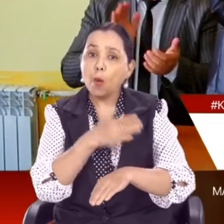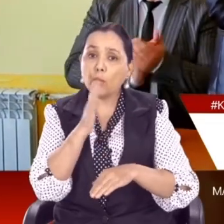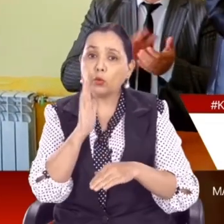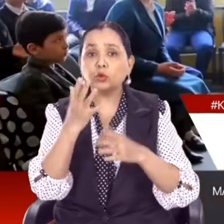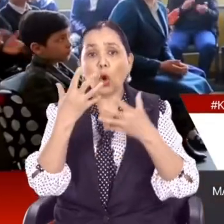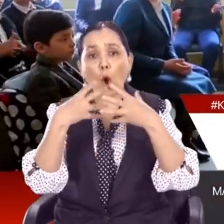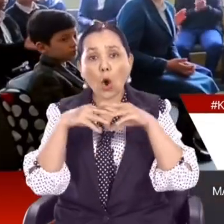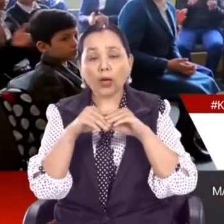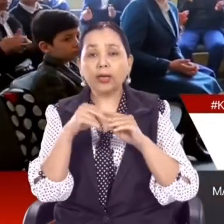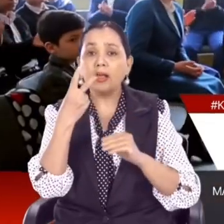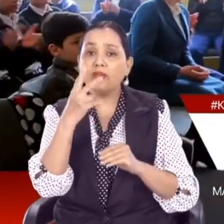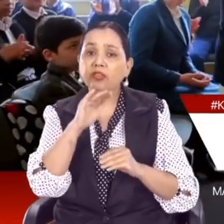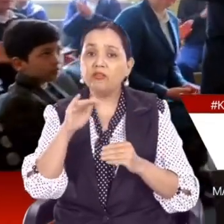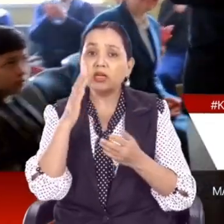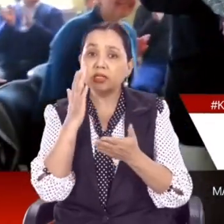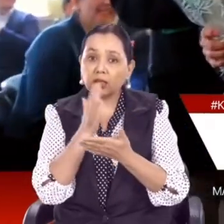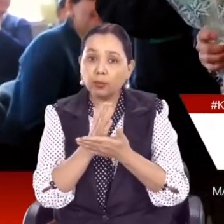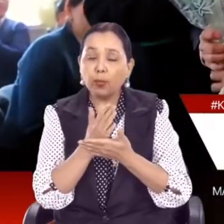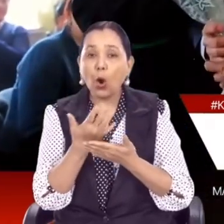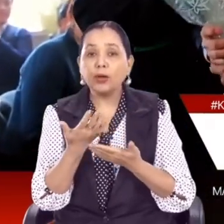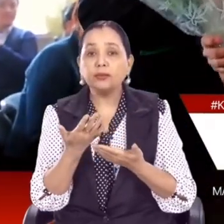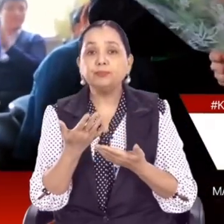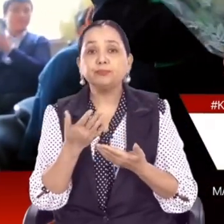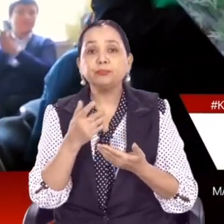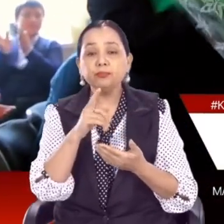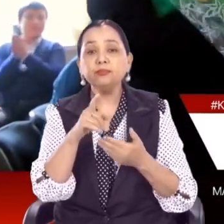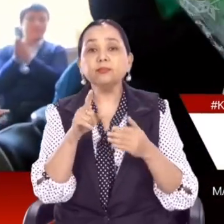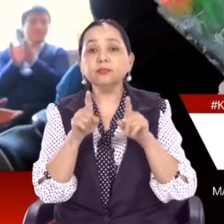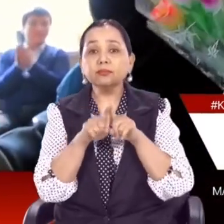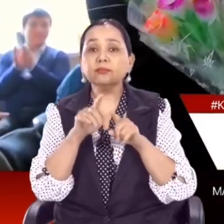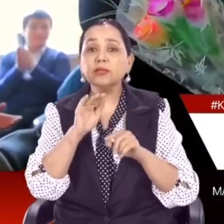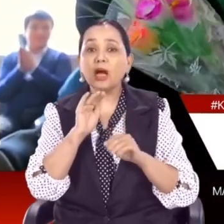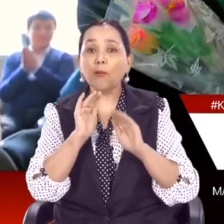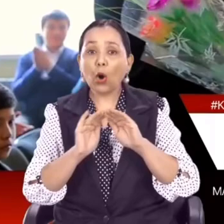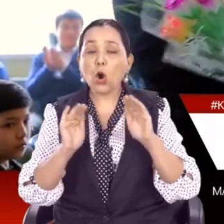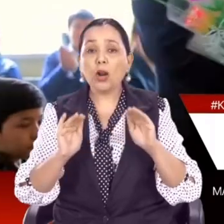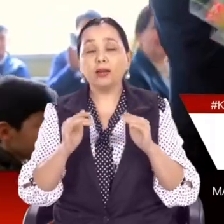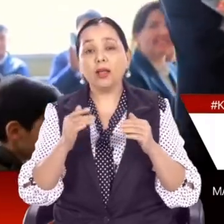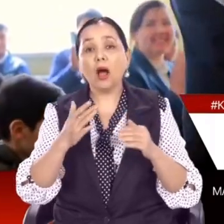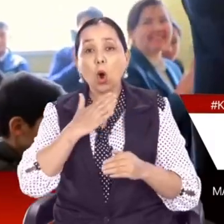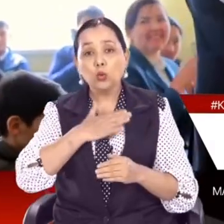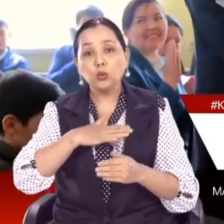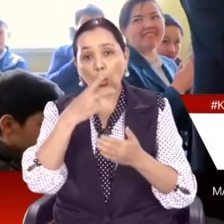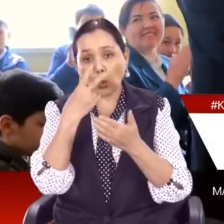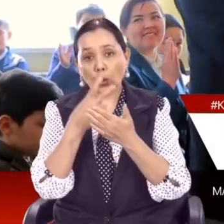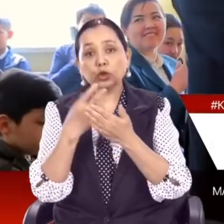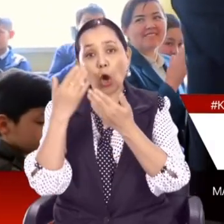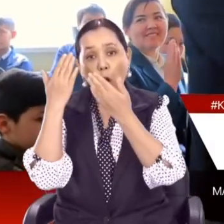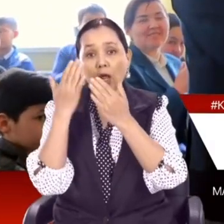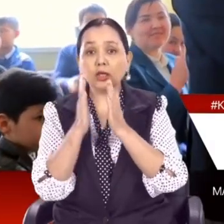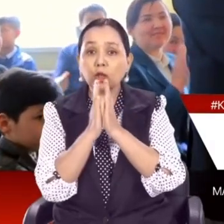bo'lsin. Oilali, ikkita farzandi bor. Ilohim shu bolalarni huzurini ko'rishini Allohdan so'rab qolaman.